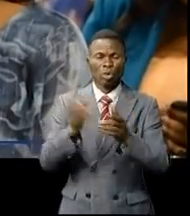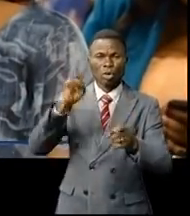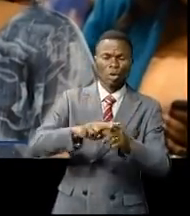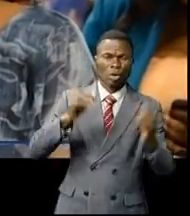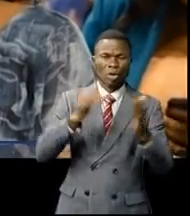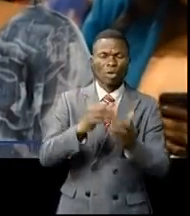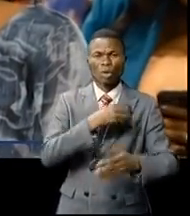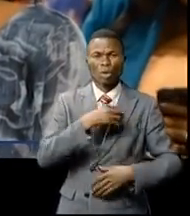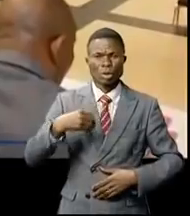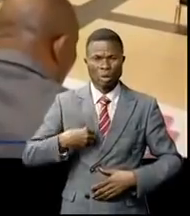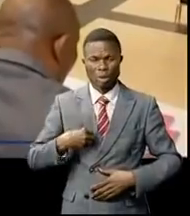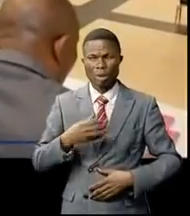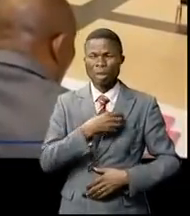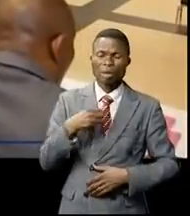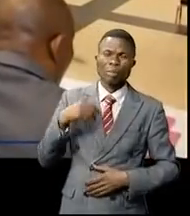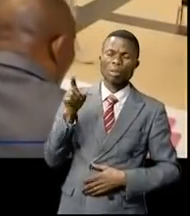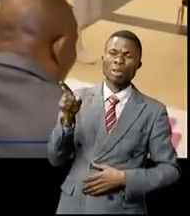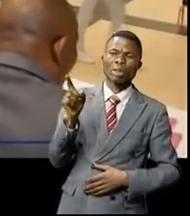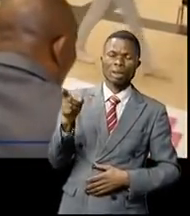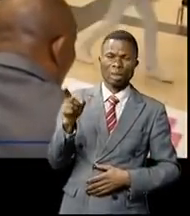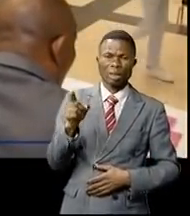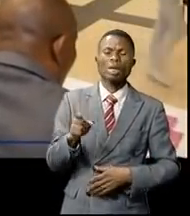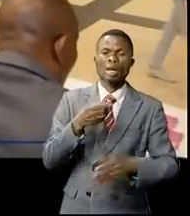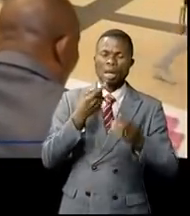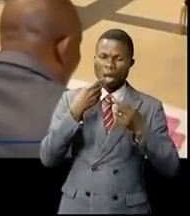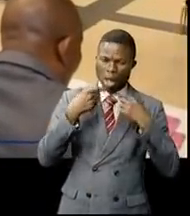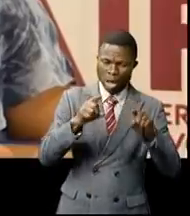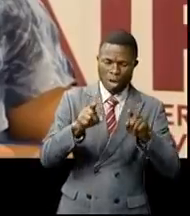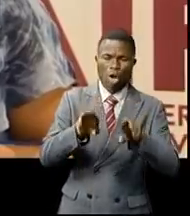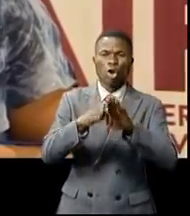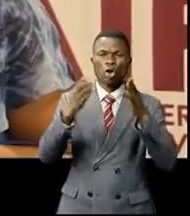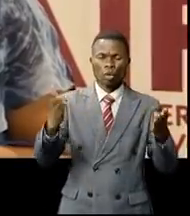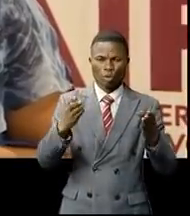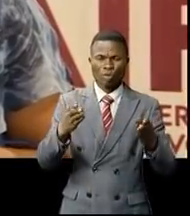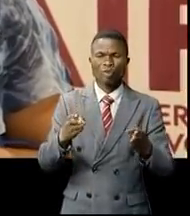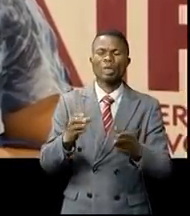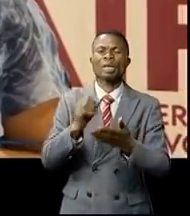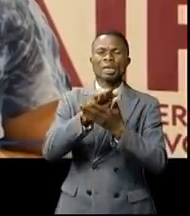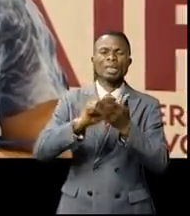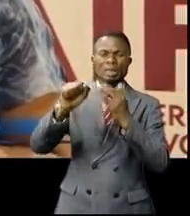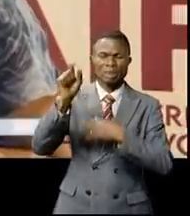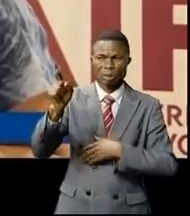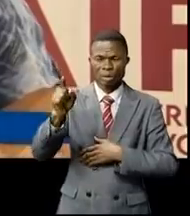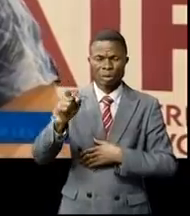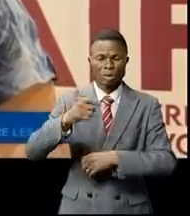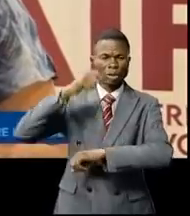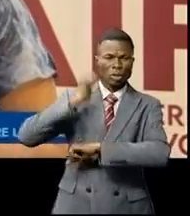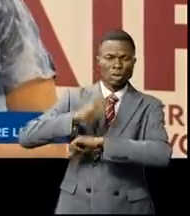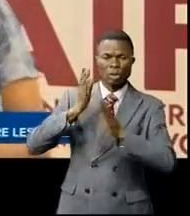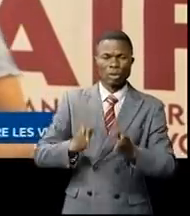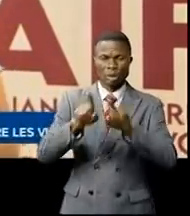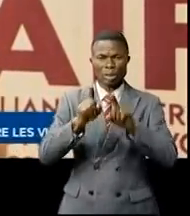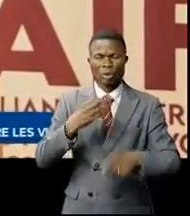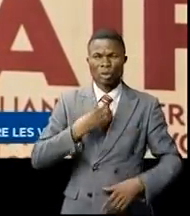à la femme chantal et l'houmous loeb qui a donné le coup d'envoi sharon juristes et avocats